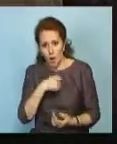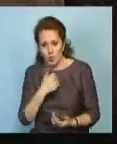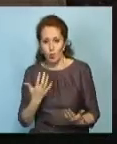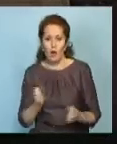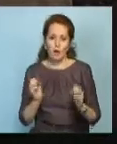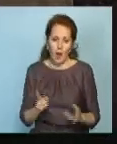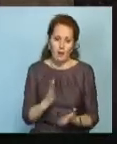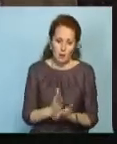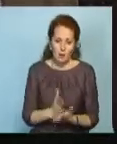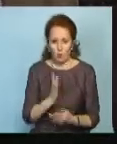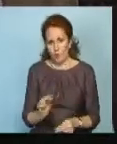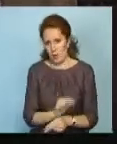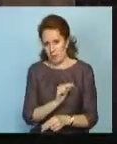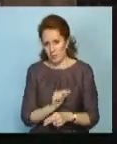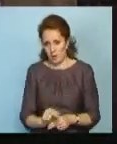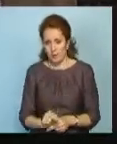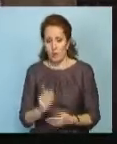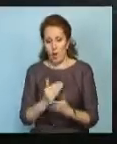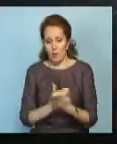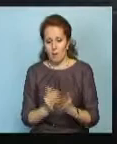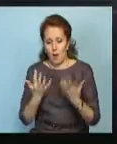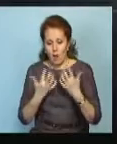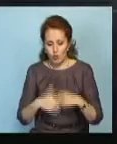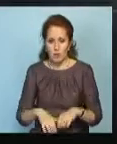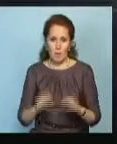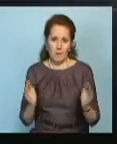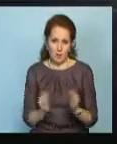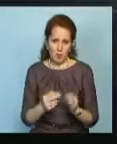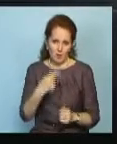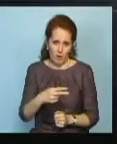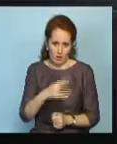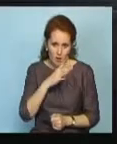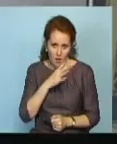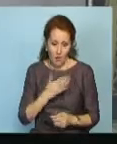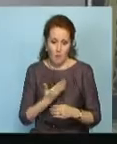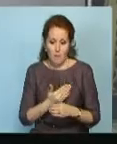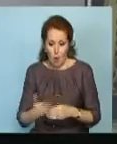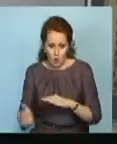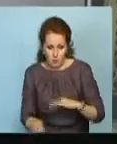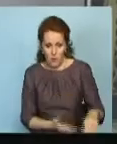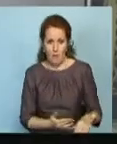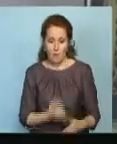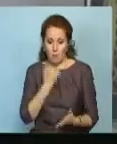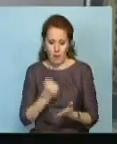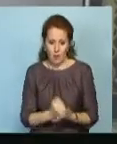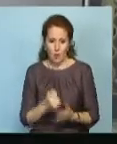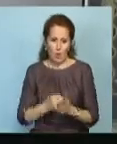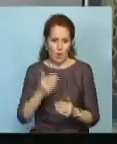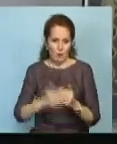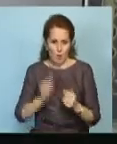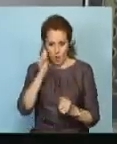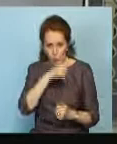как именно будут ремонтировать. Программа будет рассчитана минимум на 20 лет. После того, как ее примут, это произойдет до конца года, жители